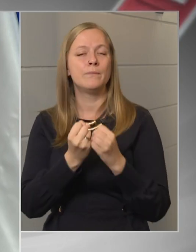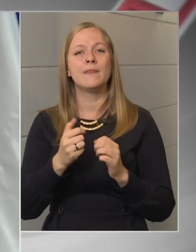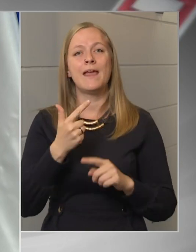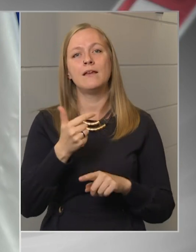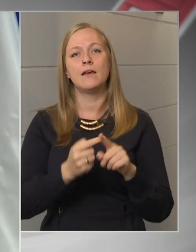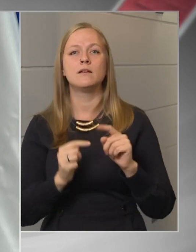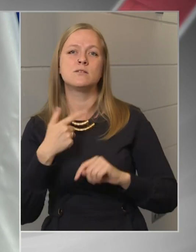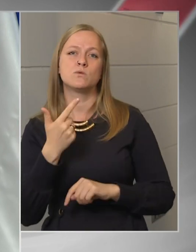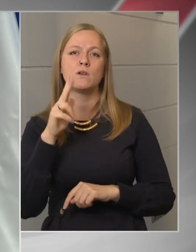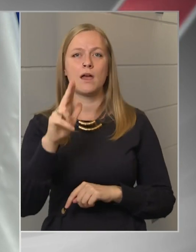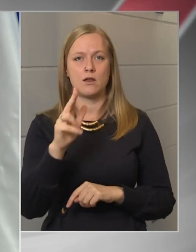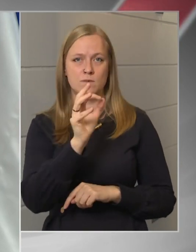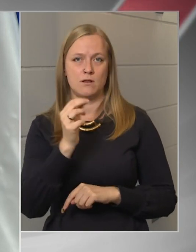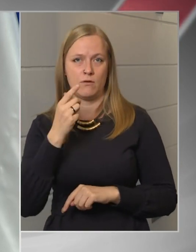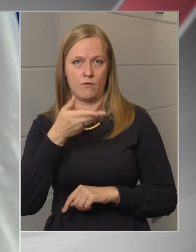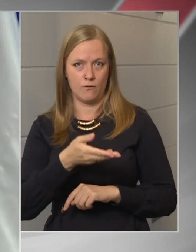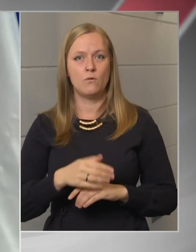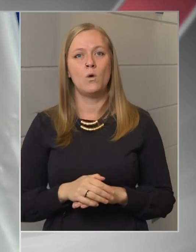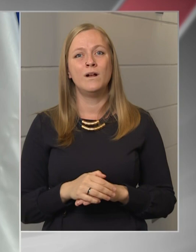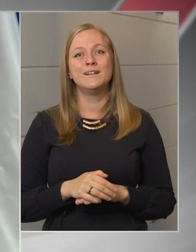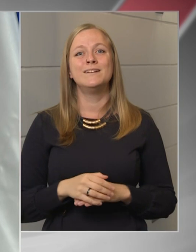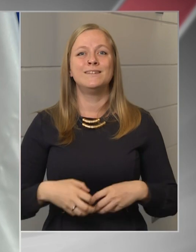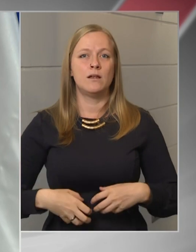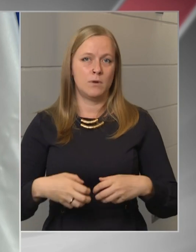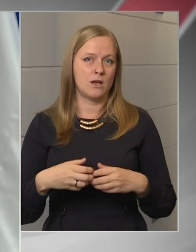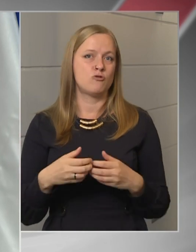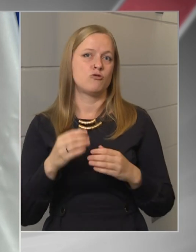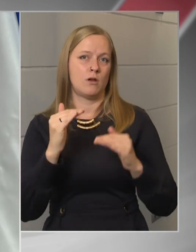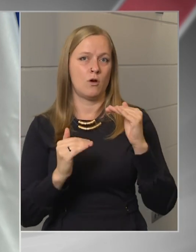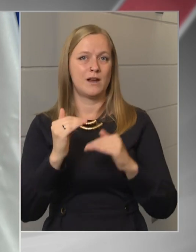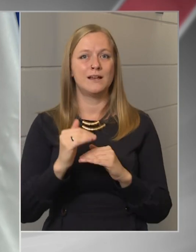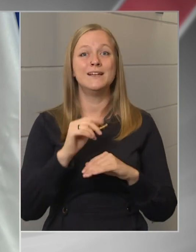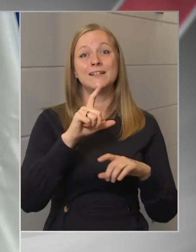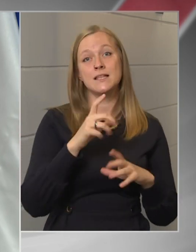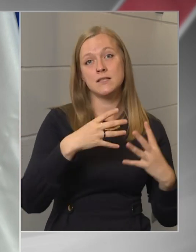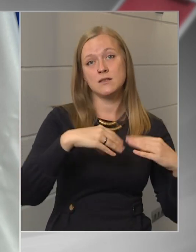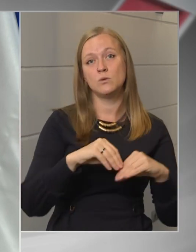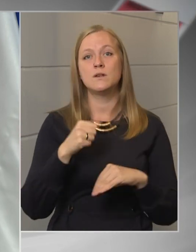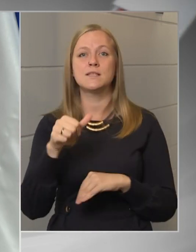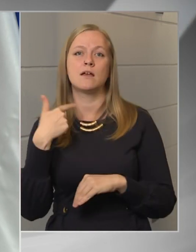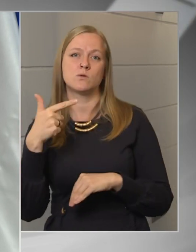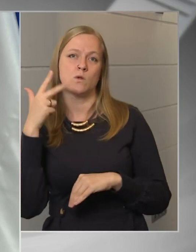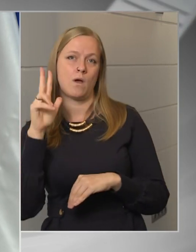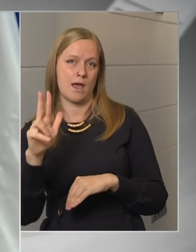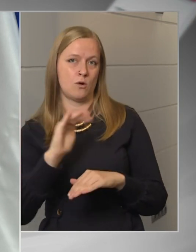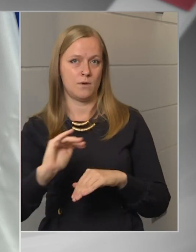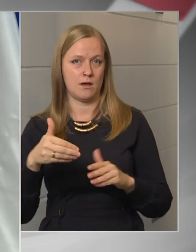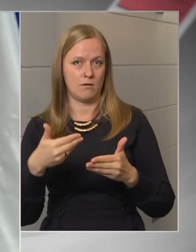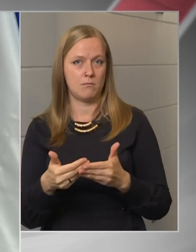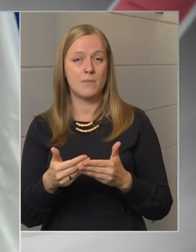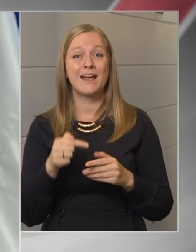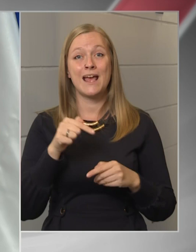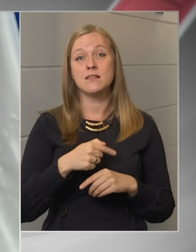század volt a termékenységi arányszám, tehát 200 szüdőre 123 gyermek jutott, ez 21